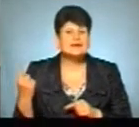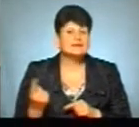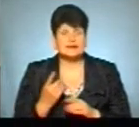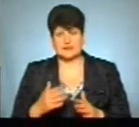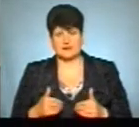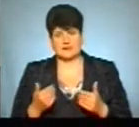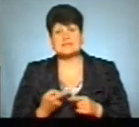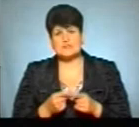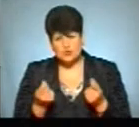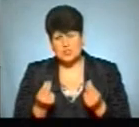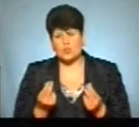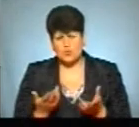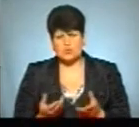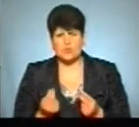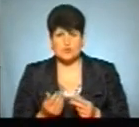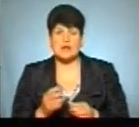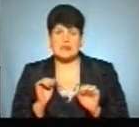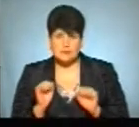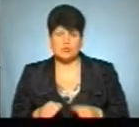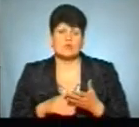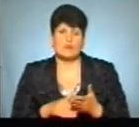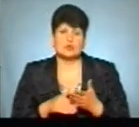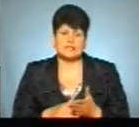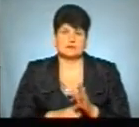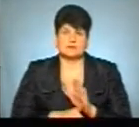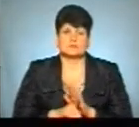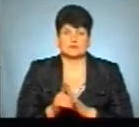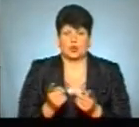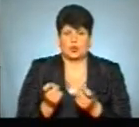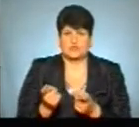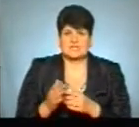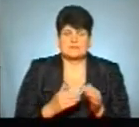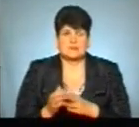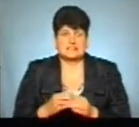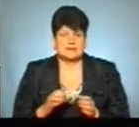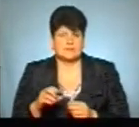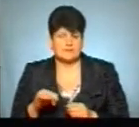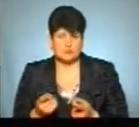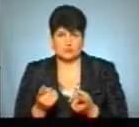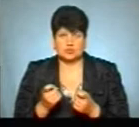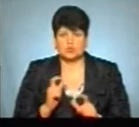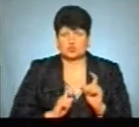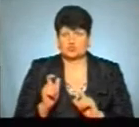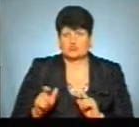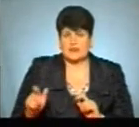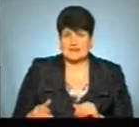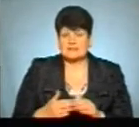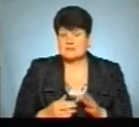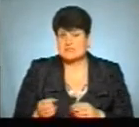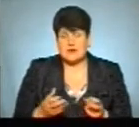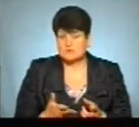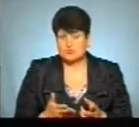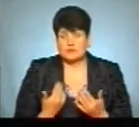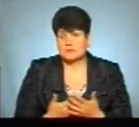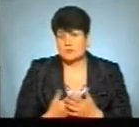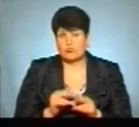буде коштувати грошей, але можна в волонтерських началах залучити фахівців, залучити студентів спеціальностей. Наприклад, у